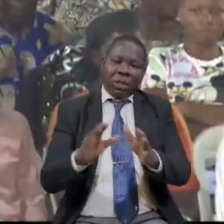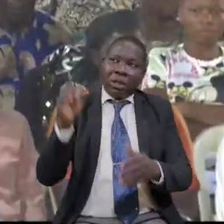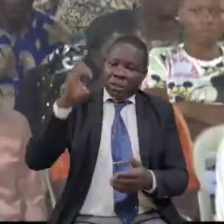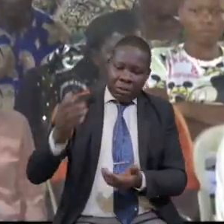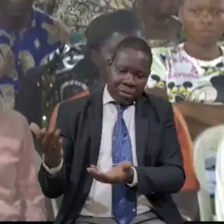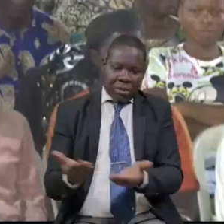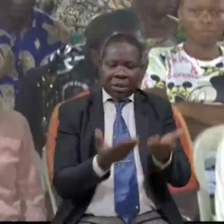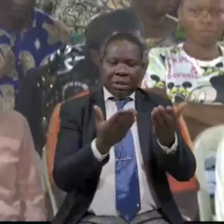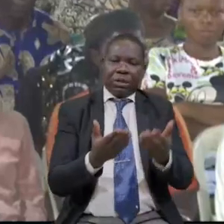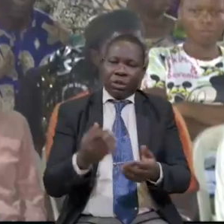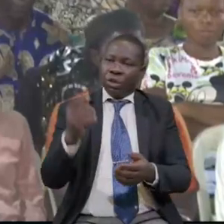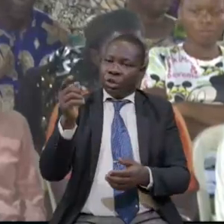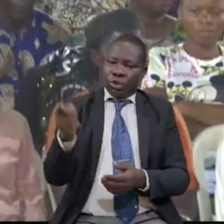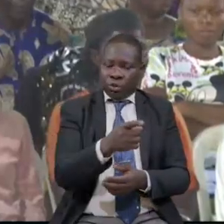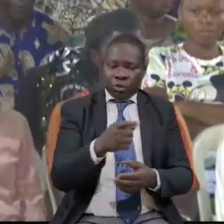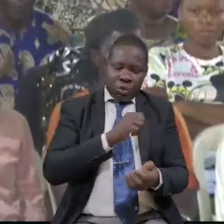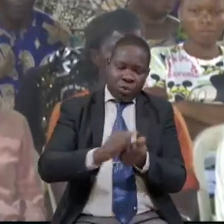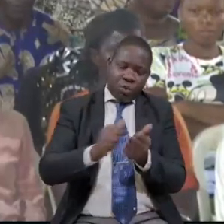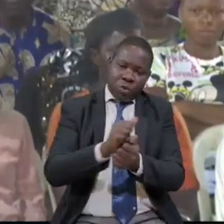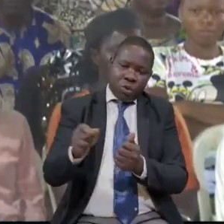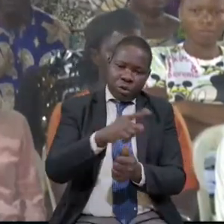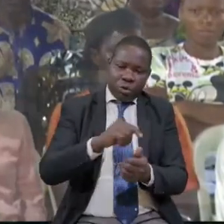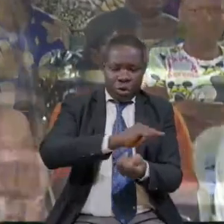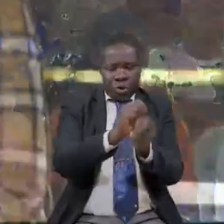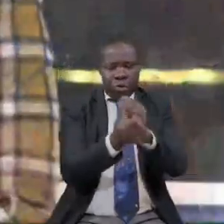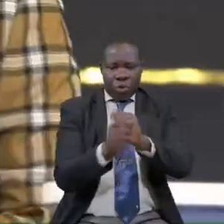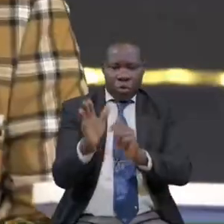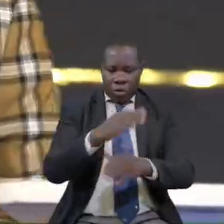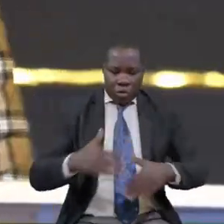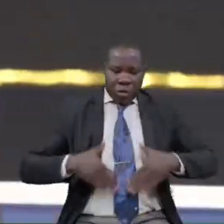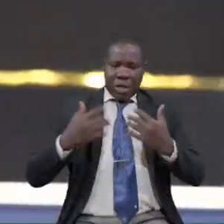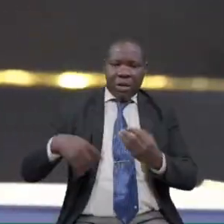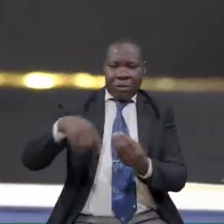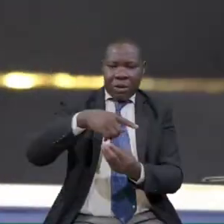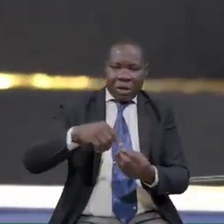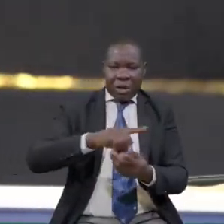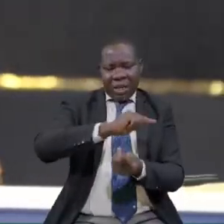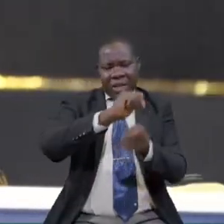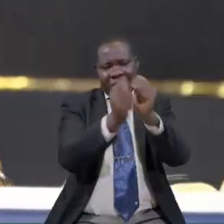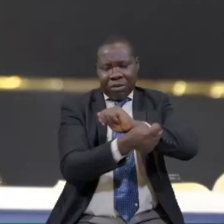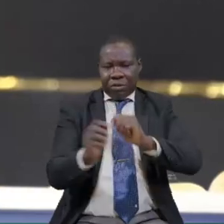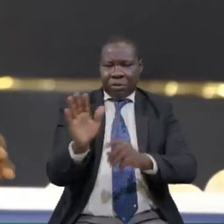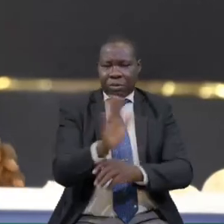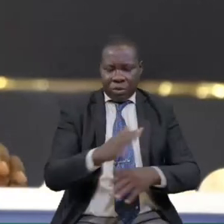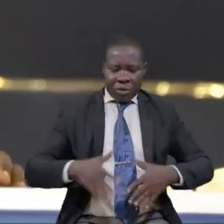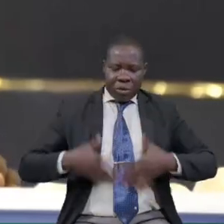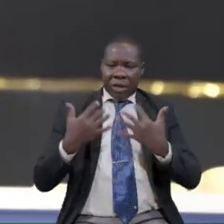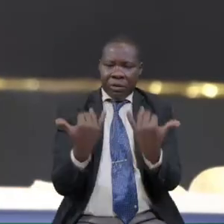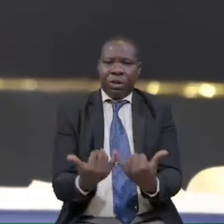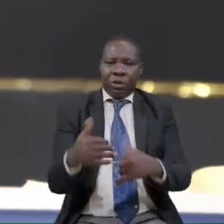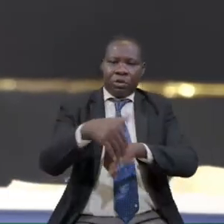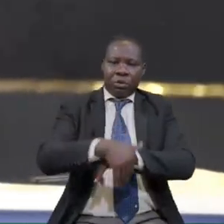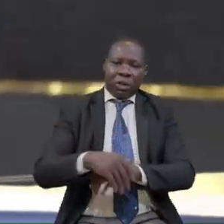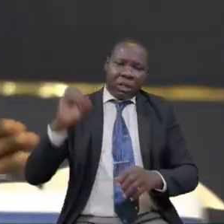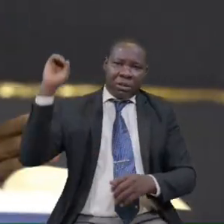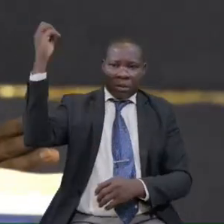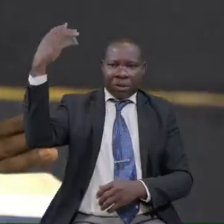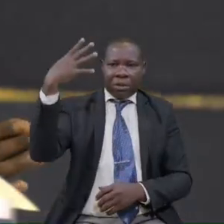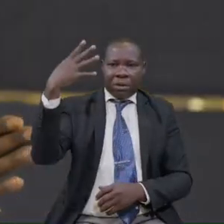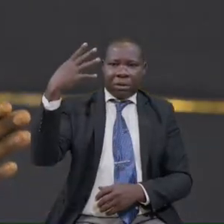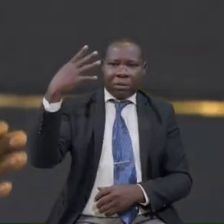vous purifier, si vous le laissez transformer votre vie, changer votre vie ce soir, la grâce